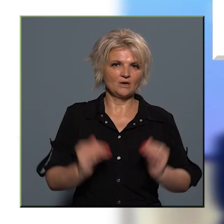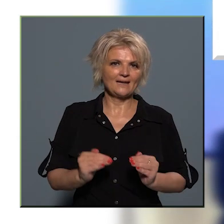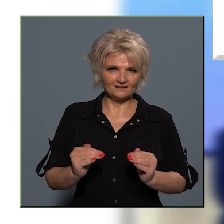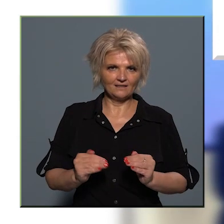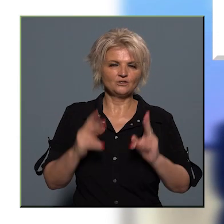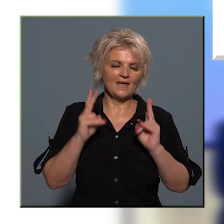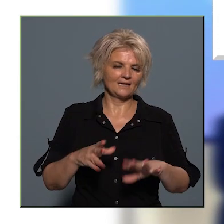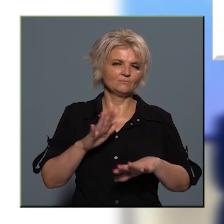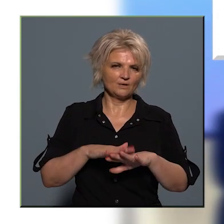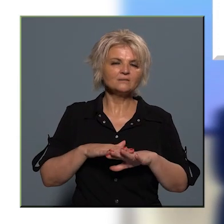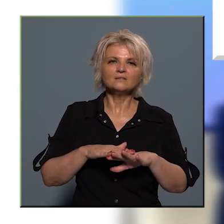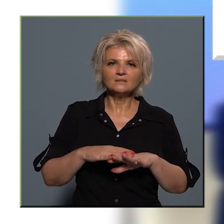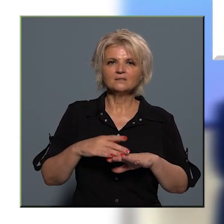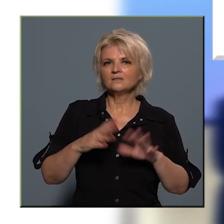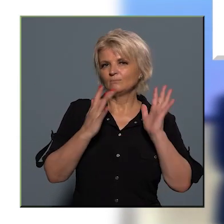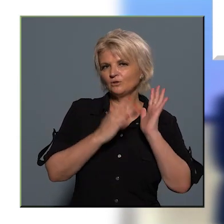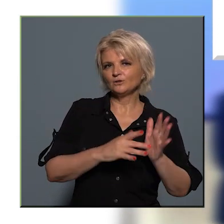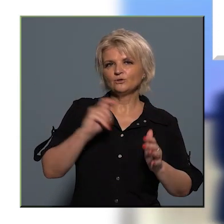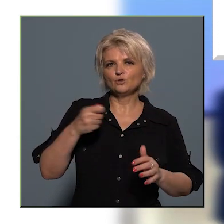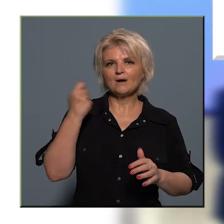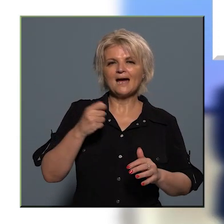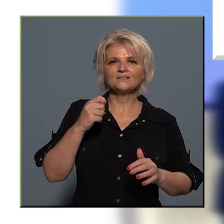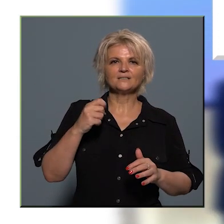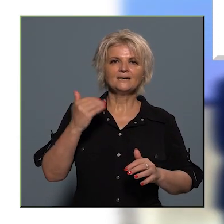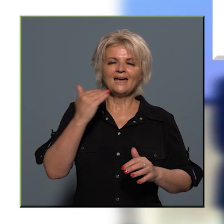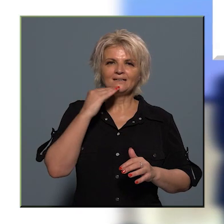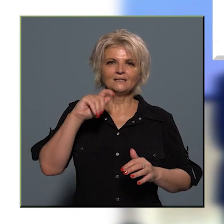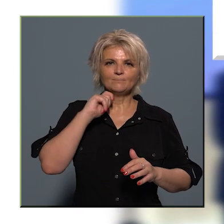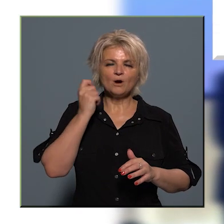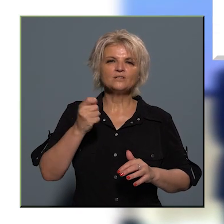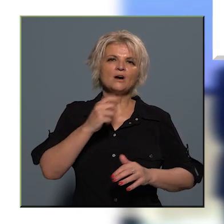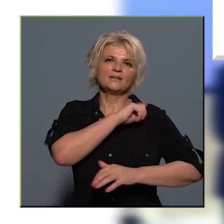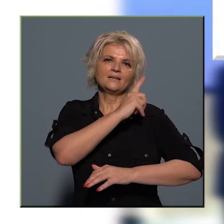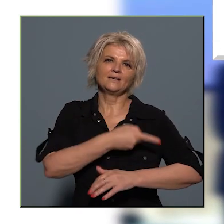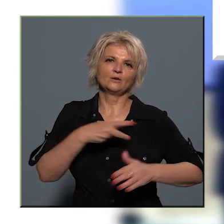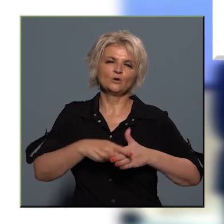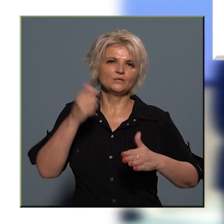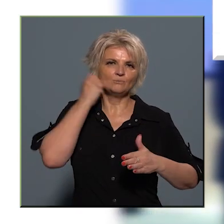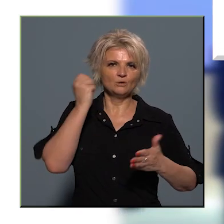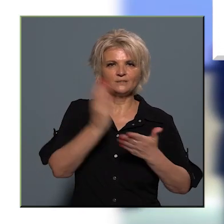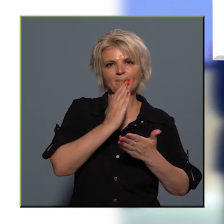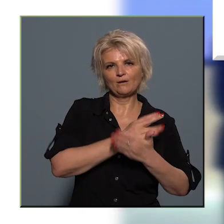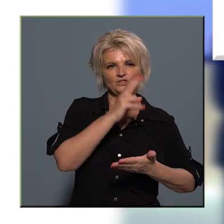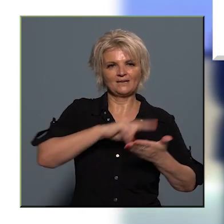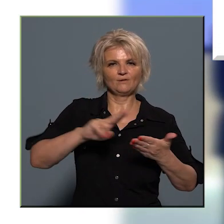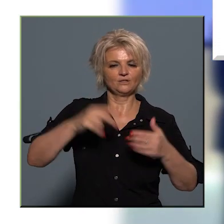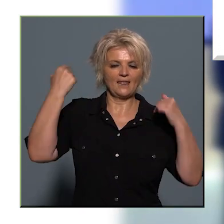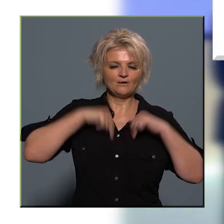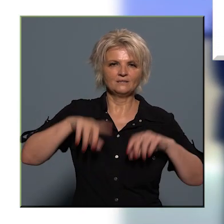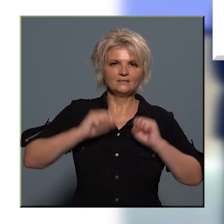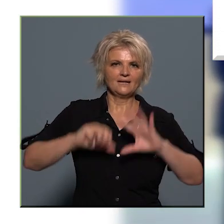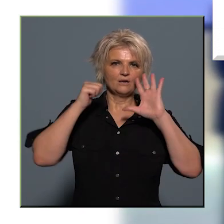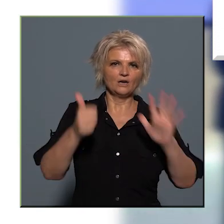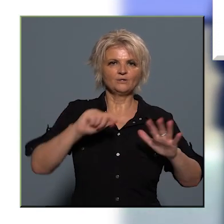lehessen tartani, mutatott rá Juhász Edit, a Magyar Energetikai és Közműszabályozási Hivatal elnöke, a